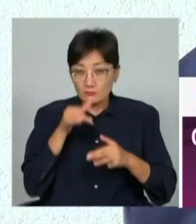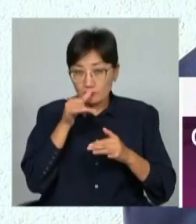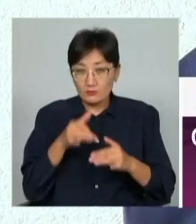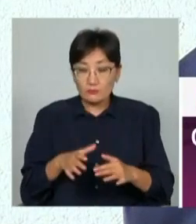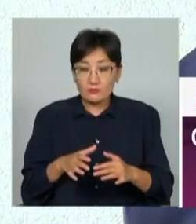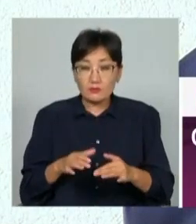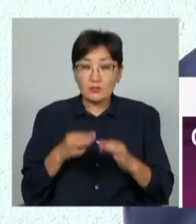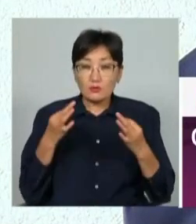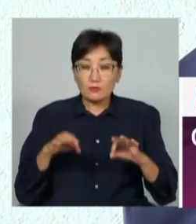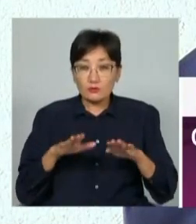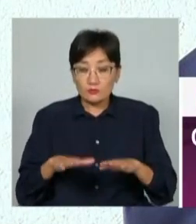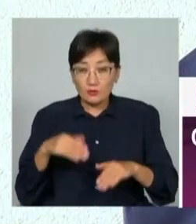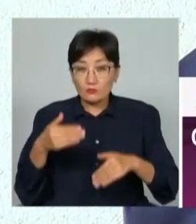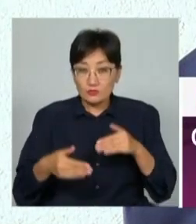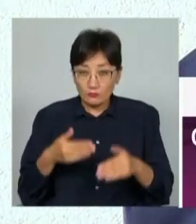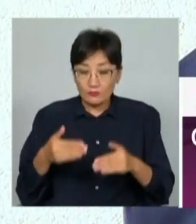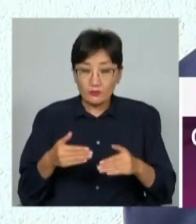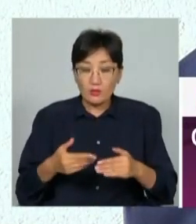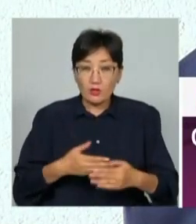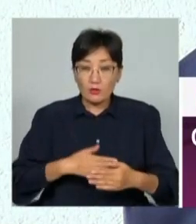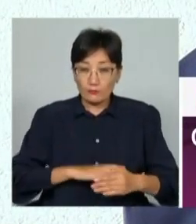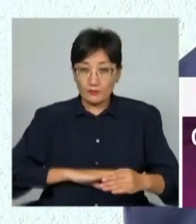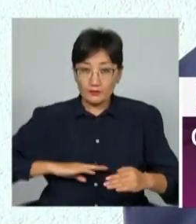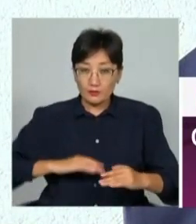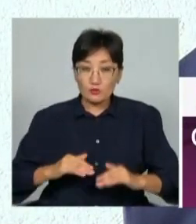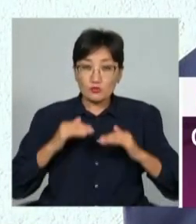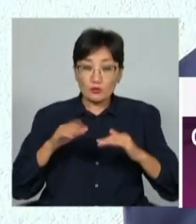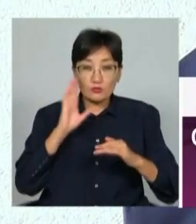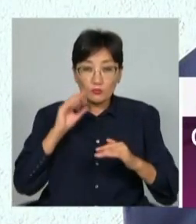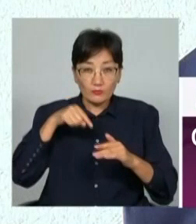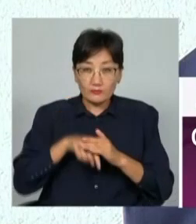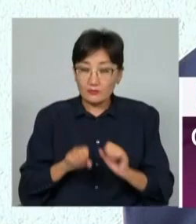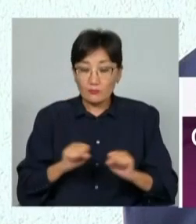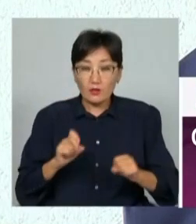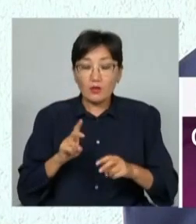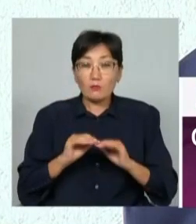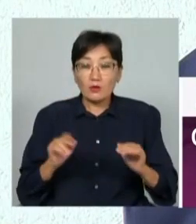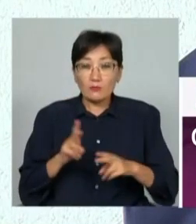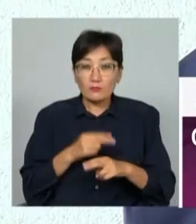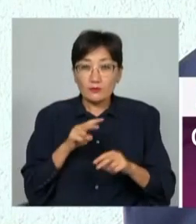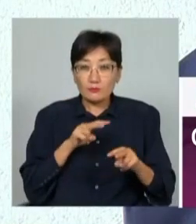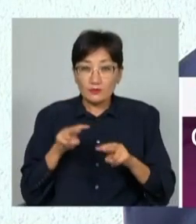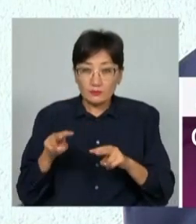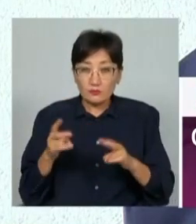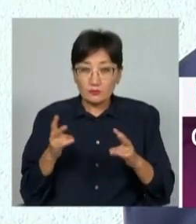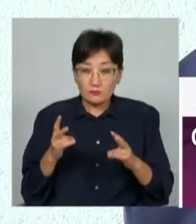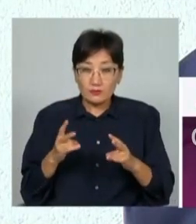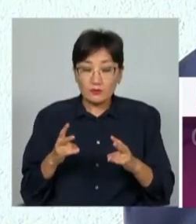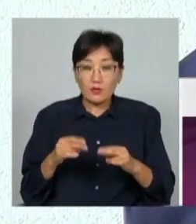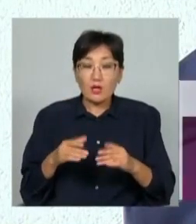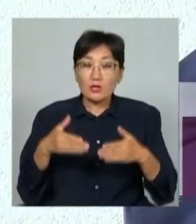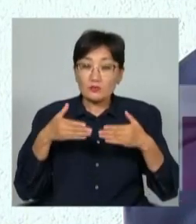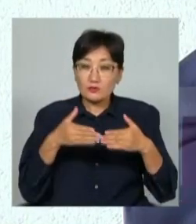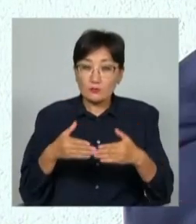болсаңыз, рұқсат етілген жерде шомылсаңыз да, белден жоғары суға кірмеңіз. Балаларды қараусыз қалдырмай, шомылу кезінде бақылап отырыңыз.